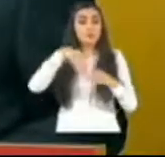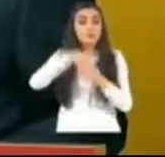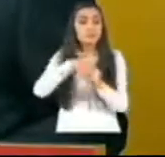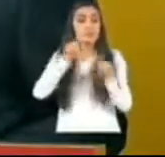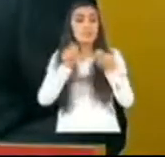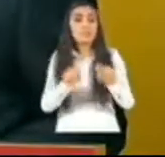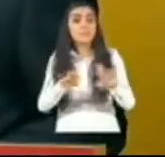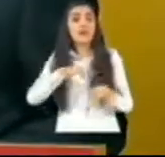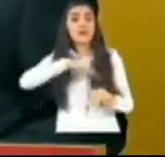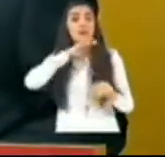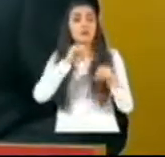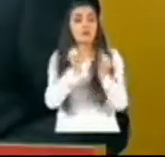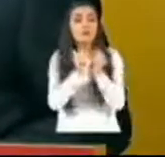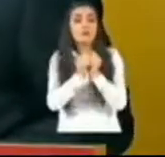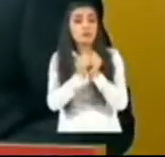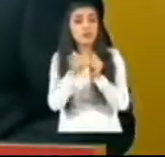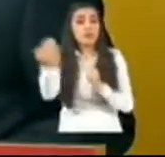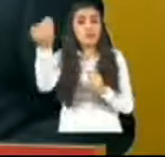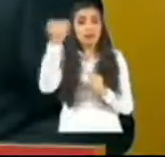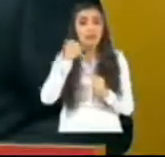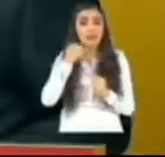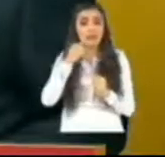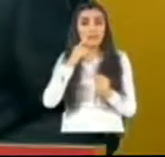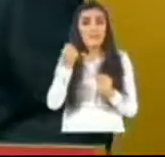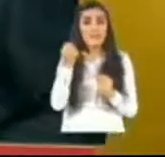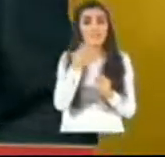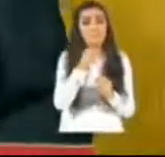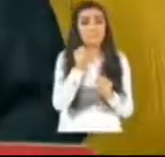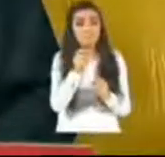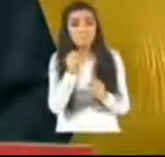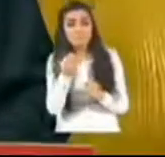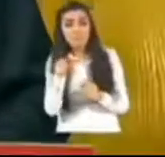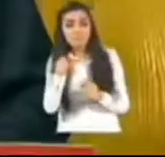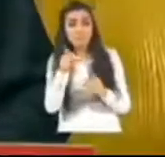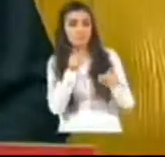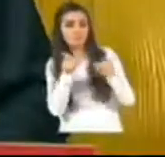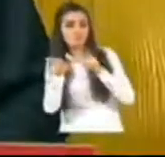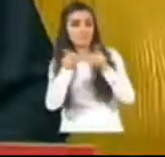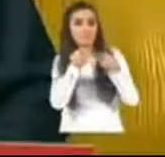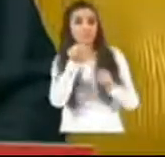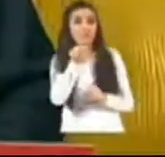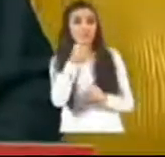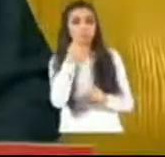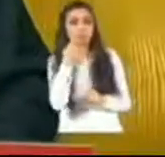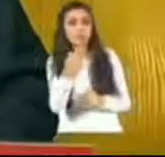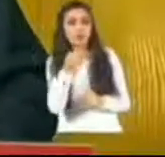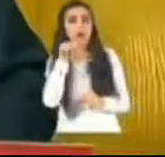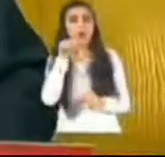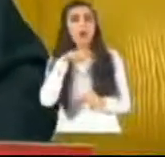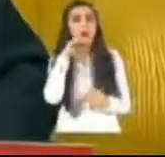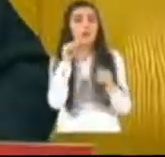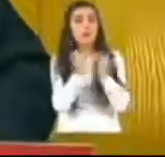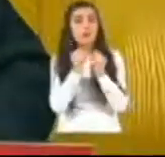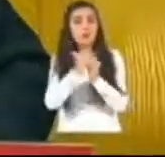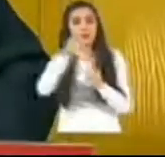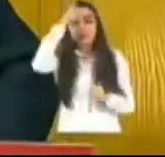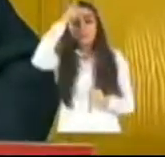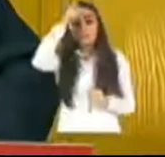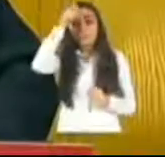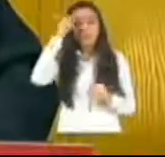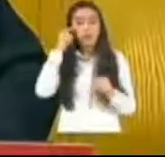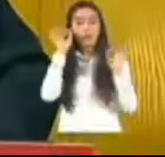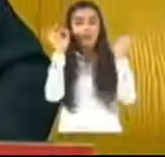da Avrupa Birliği'nden gelen çarpık mesajlar buna işaret etmektedir. Avrupa Birliği Türkiye'ye